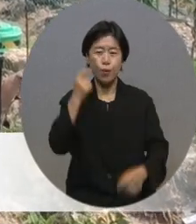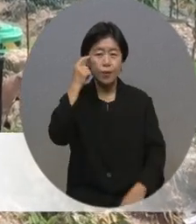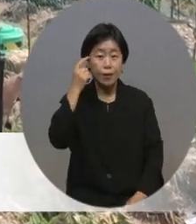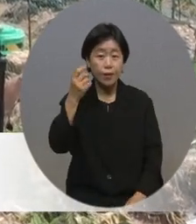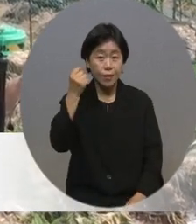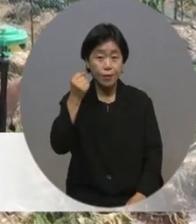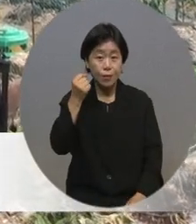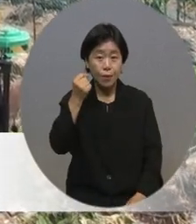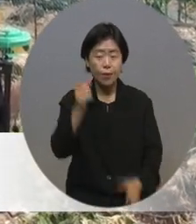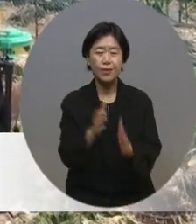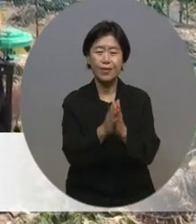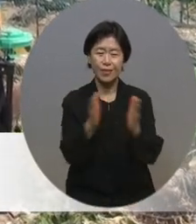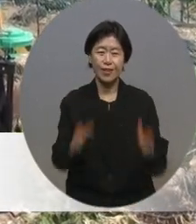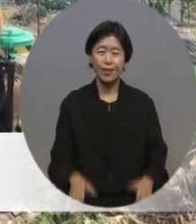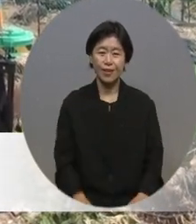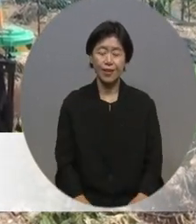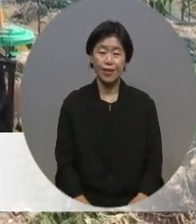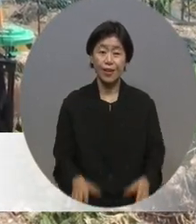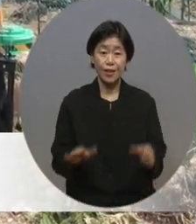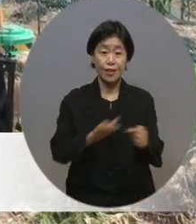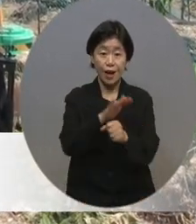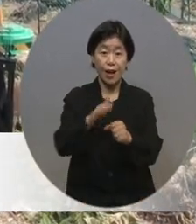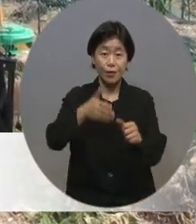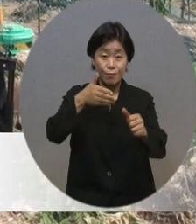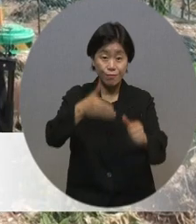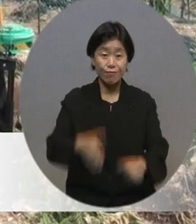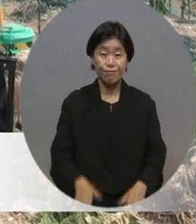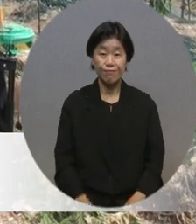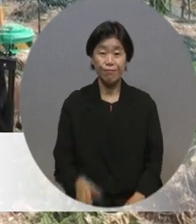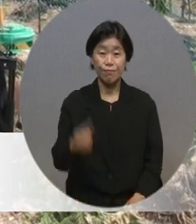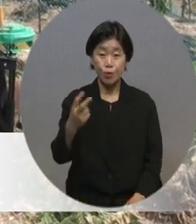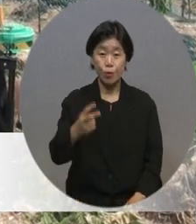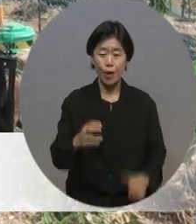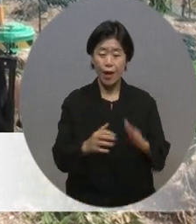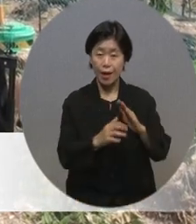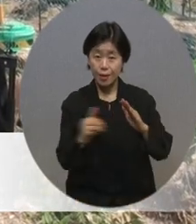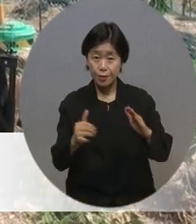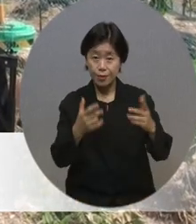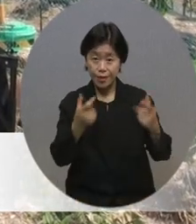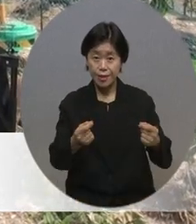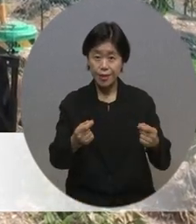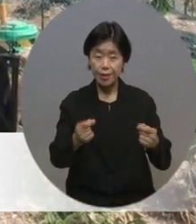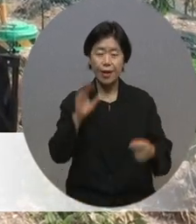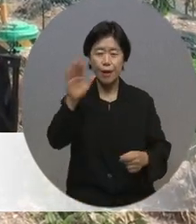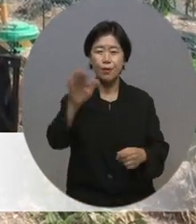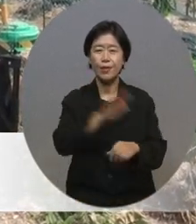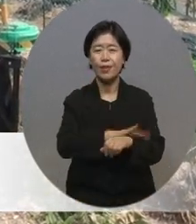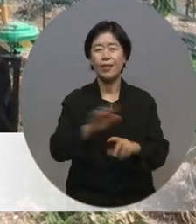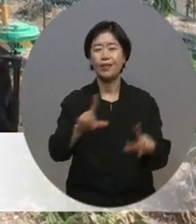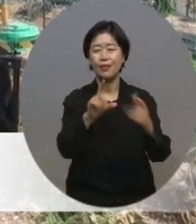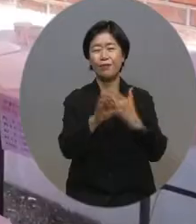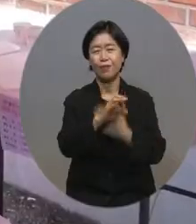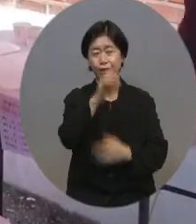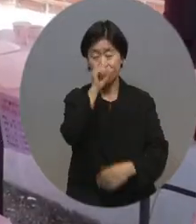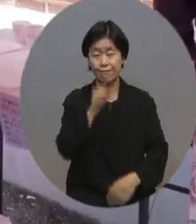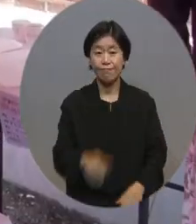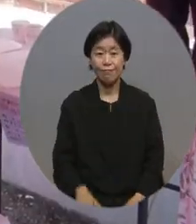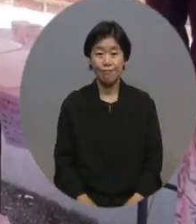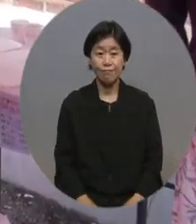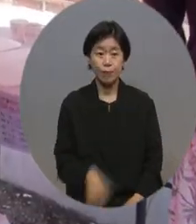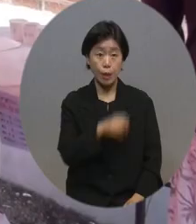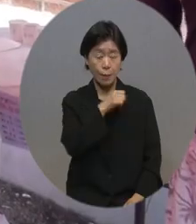이걸 시행하셨습니다. 많이 서로 사랑해주고 한 가족처럼 우리 같이 지냈으면 감사하겠습니다.